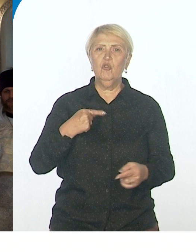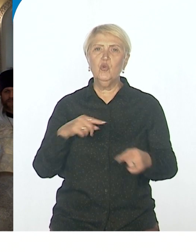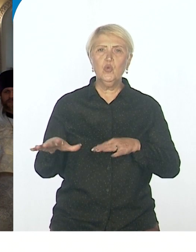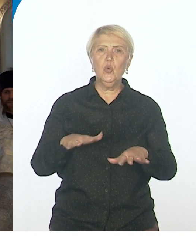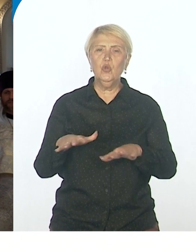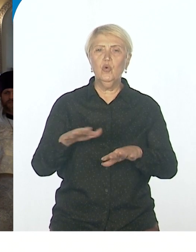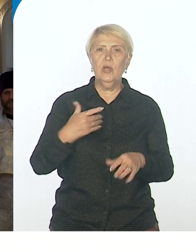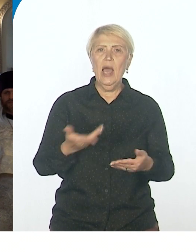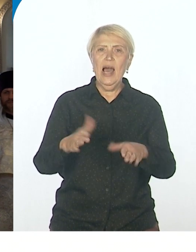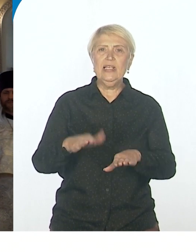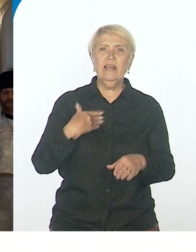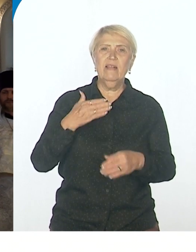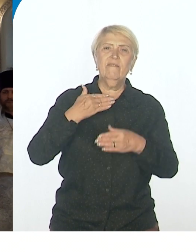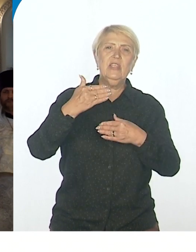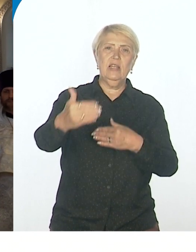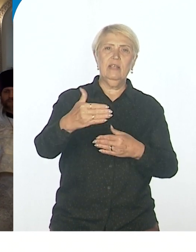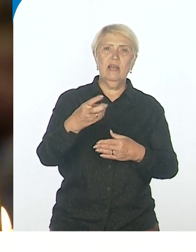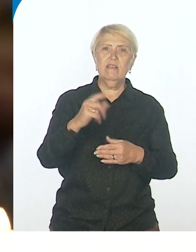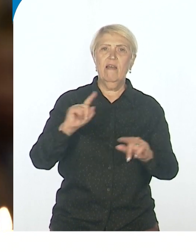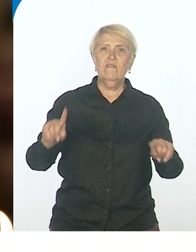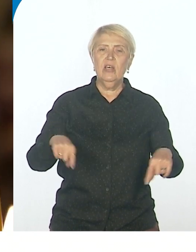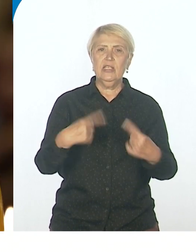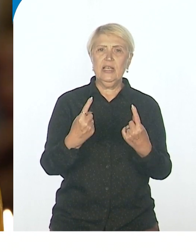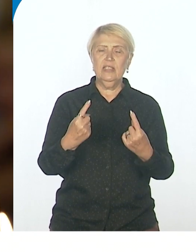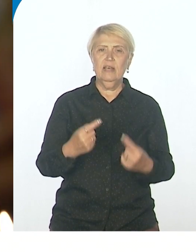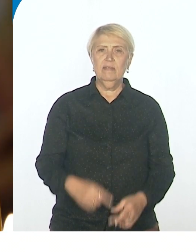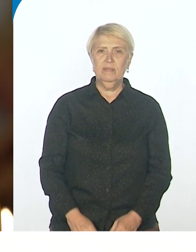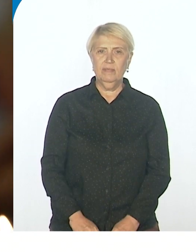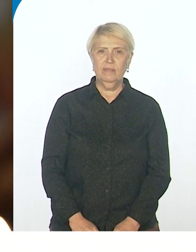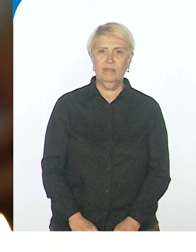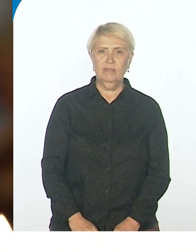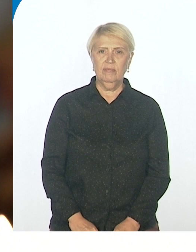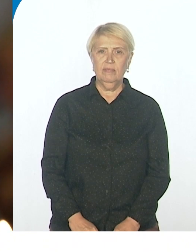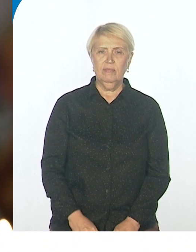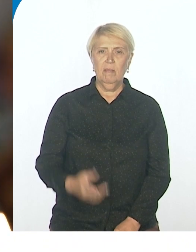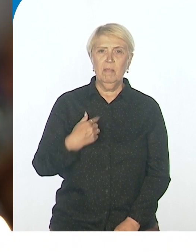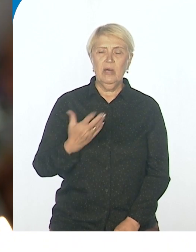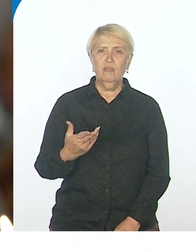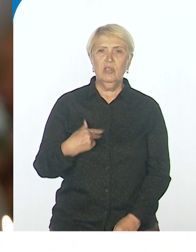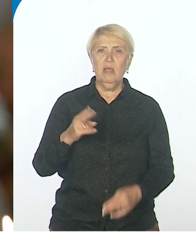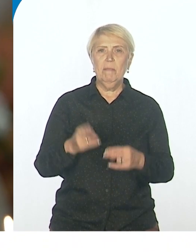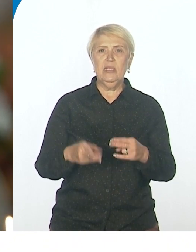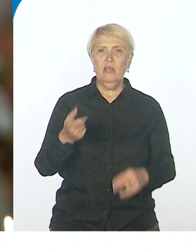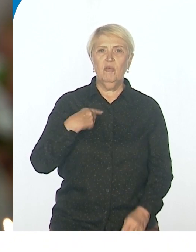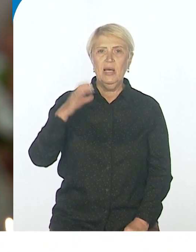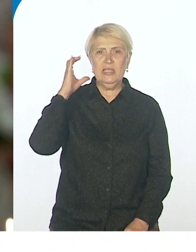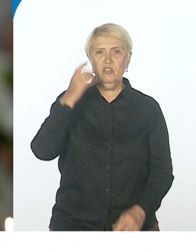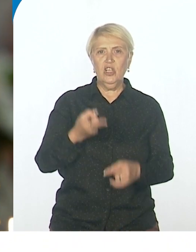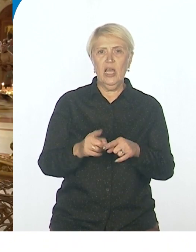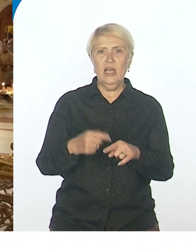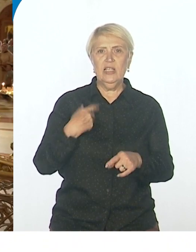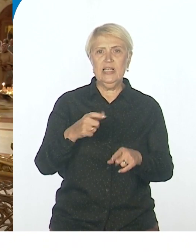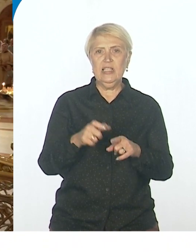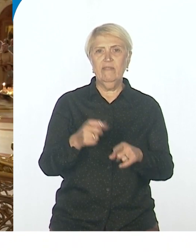оставаясь в долине и не восходя на свой личный фавор, мы перестаем слышать эти слова